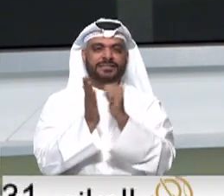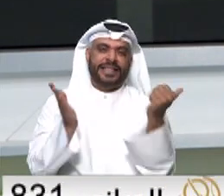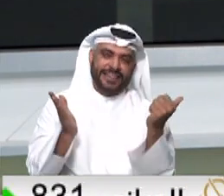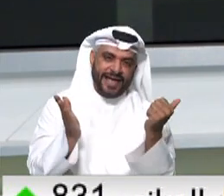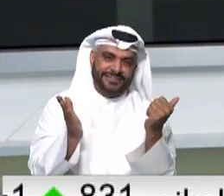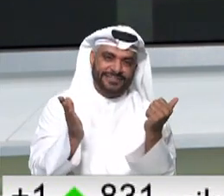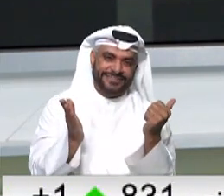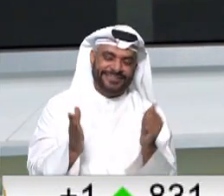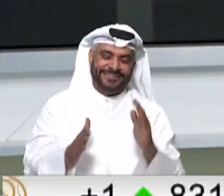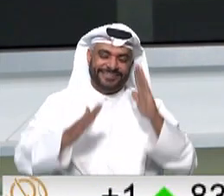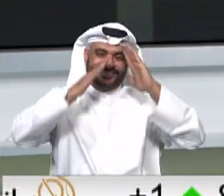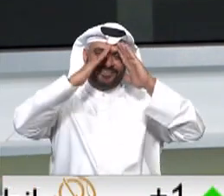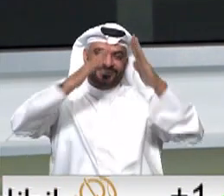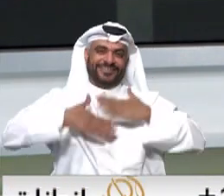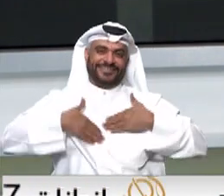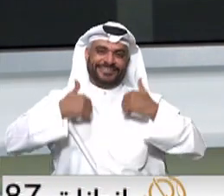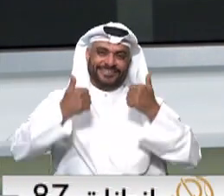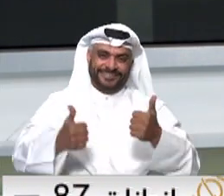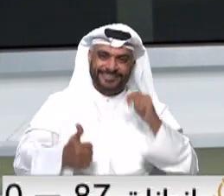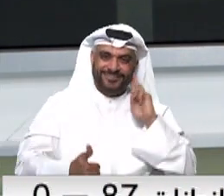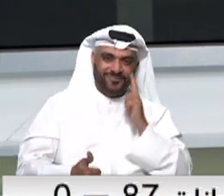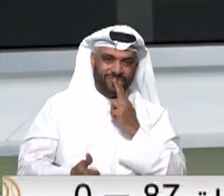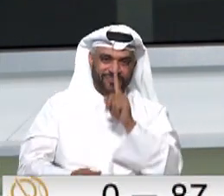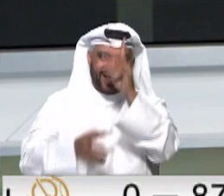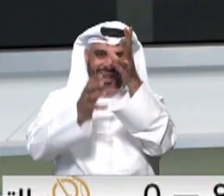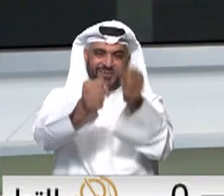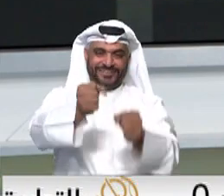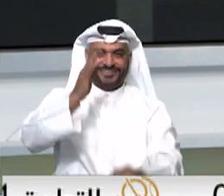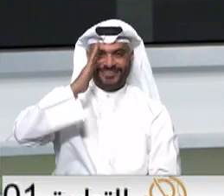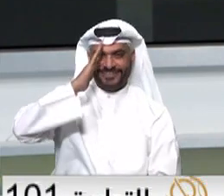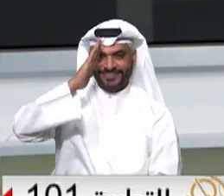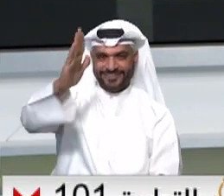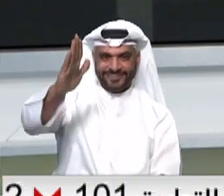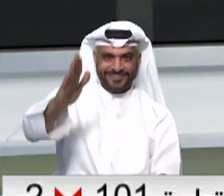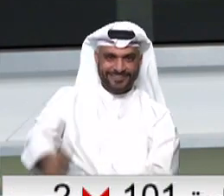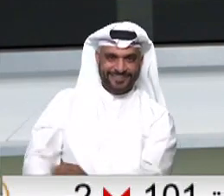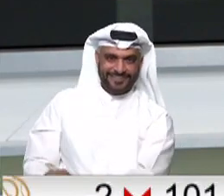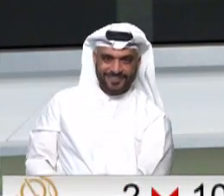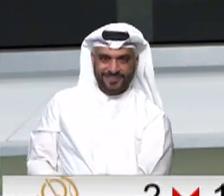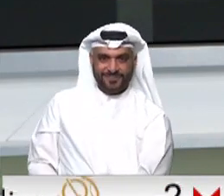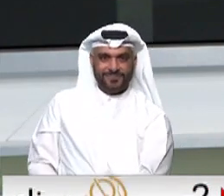الى نشرتنا الجويه شكرا على عس المتابعه والان ننتقل الى الزملاء في الاستديو